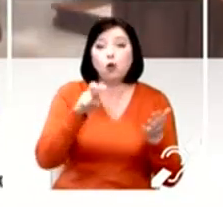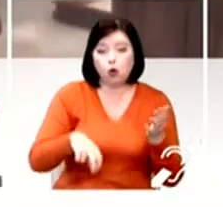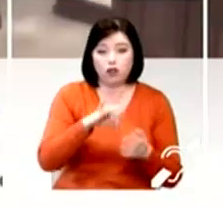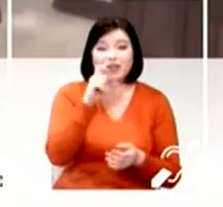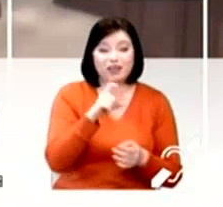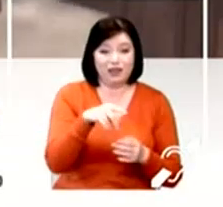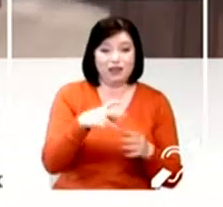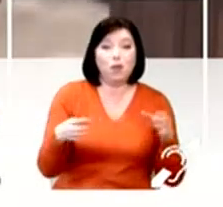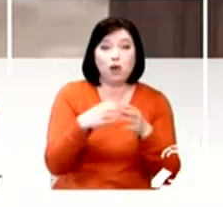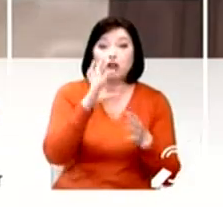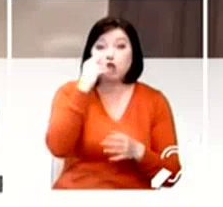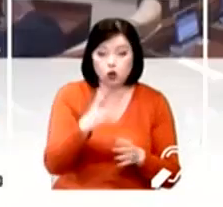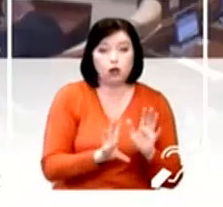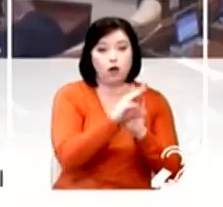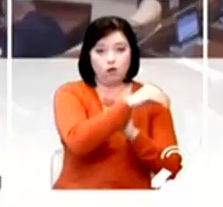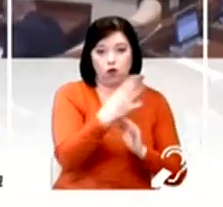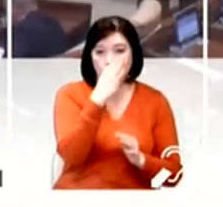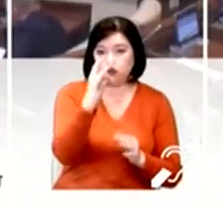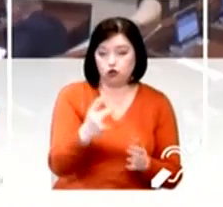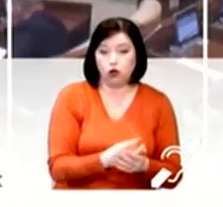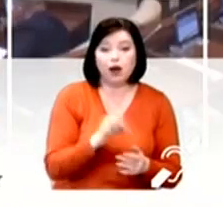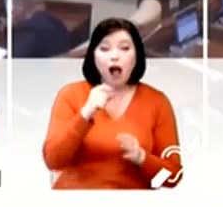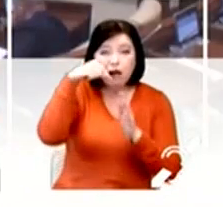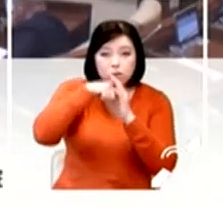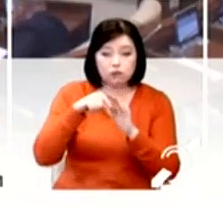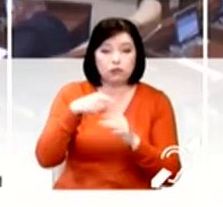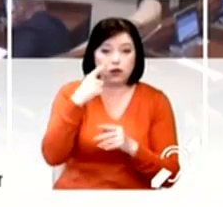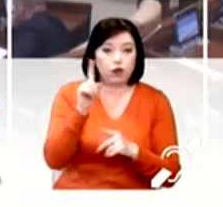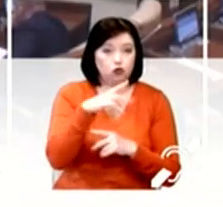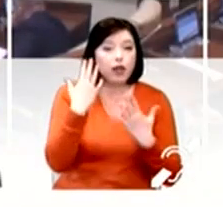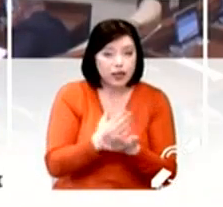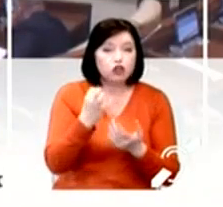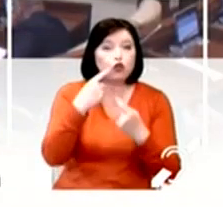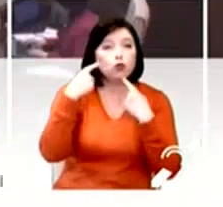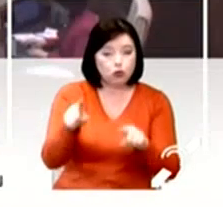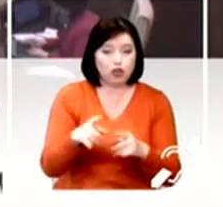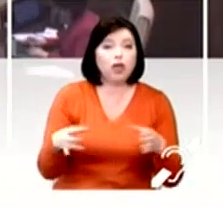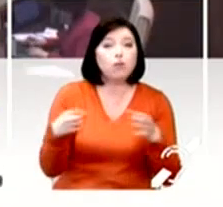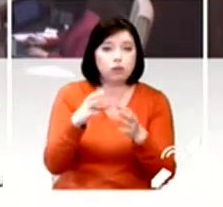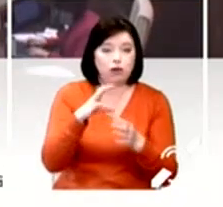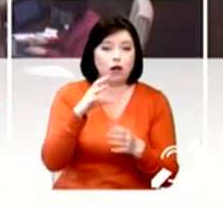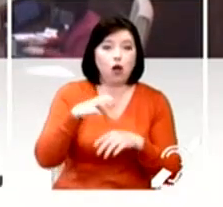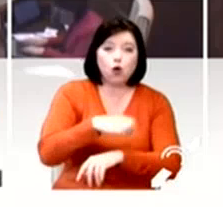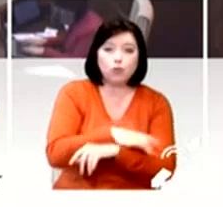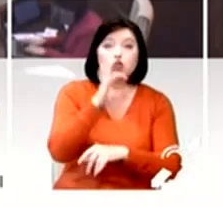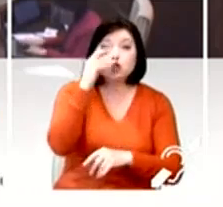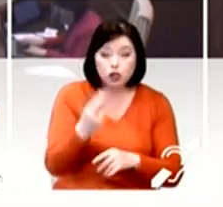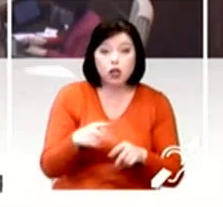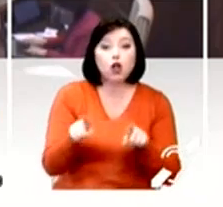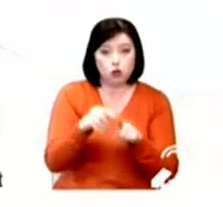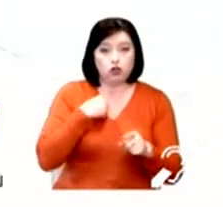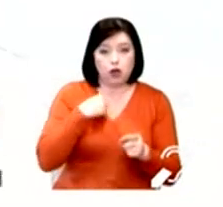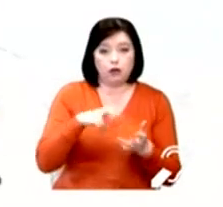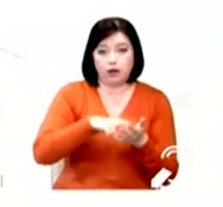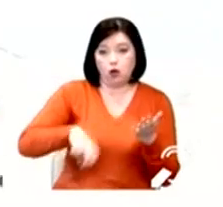la Mișcarea pentru Popor. Iar în culisele politicii se vorbește și despre alți deputați BCS care se pregătesc de același